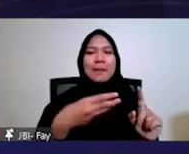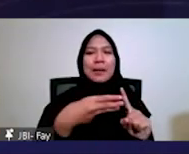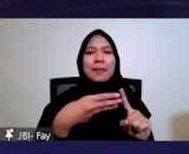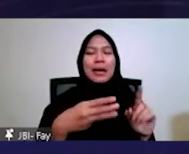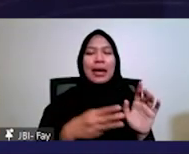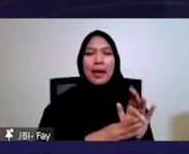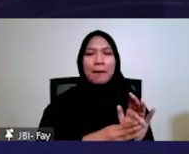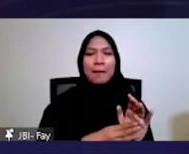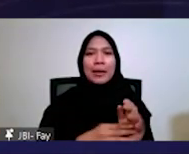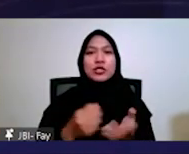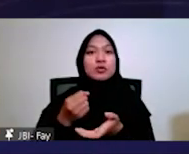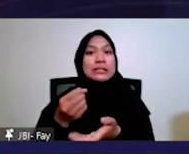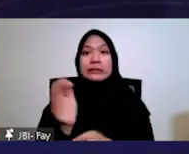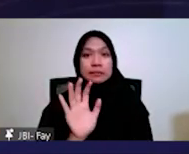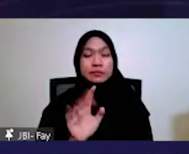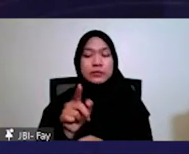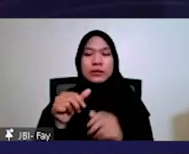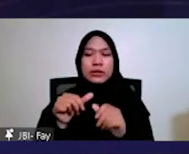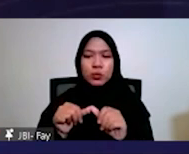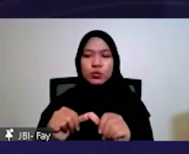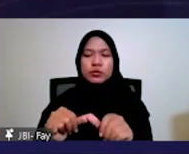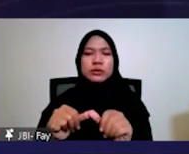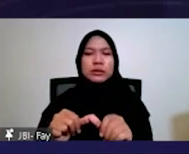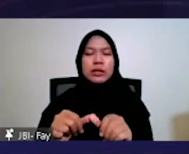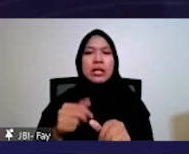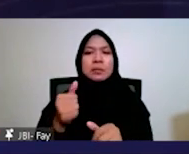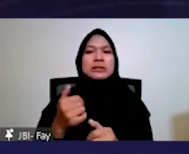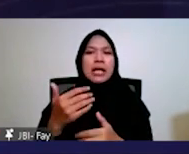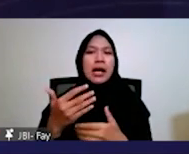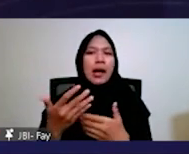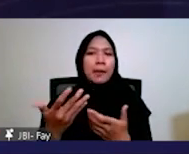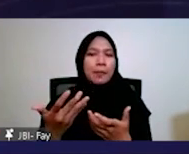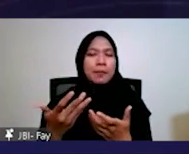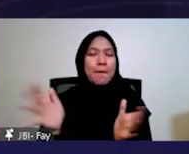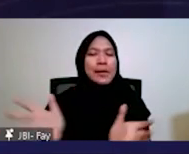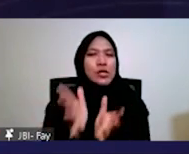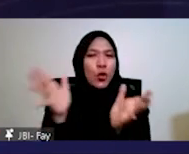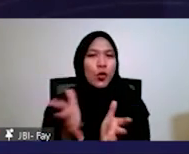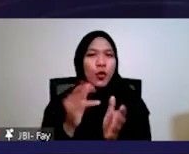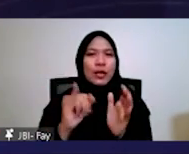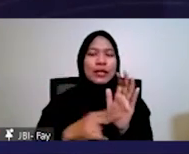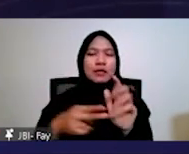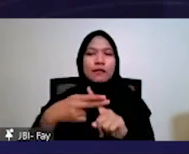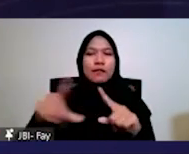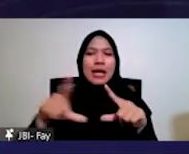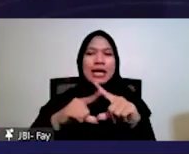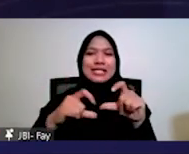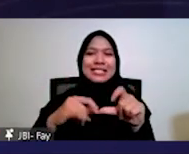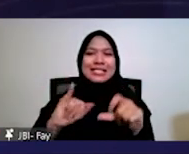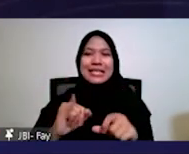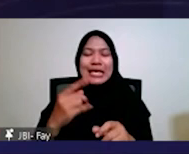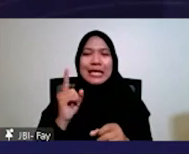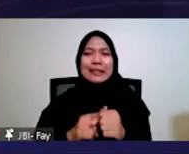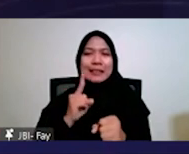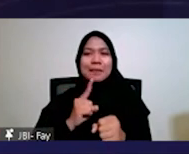non subsidi ini terus meningkat bisa kemudian mendorong inflasi yang inti mana ya kemarin